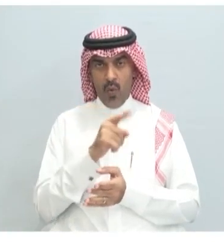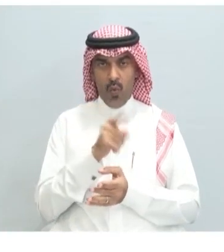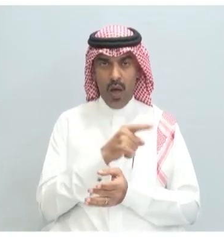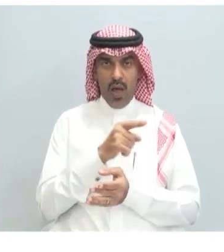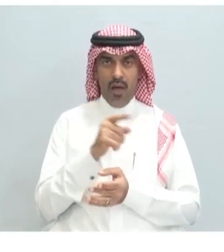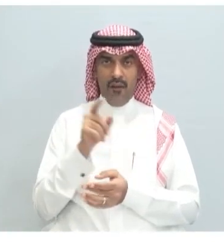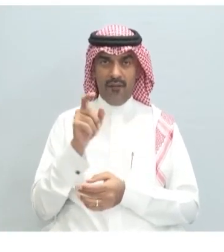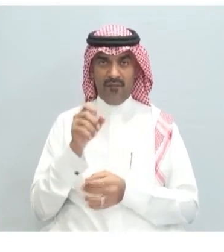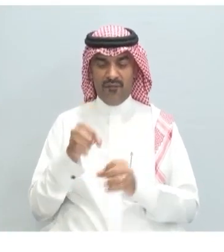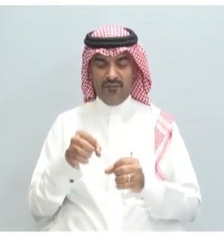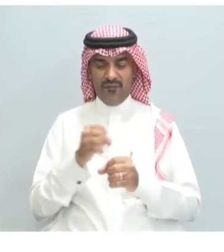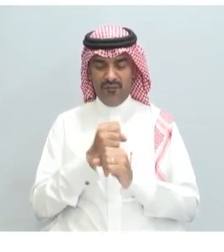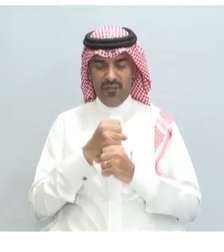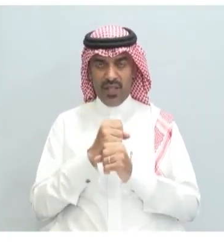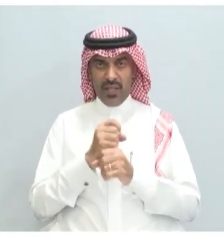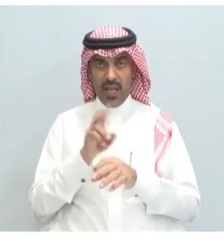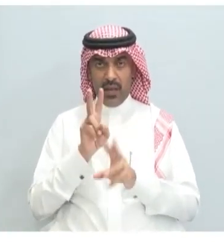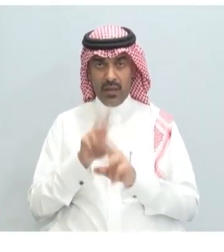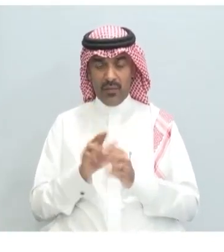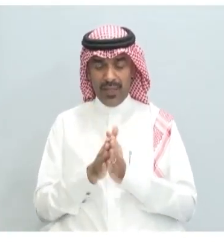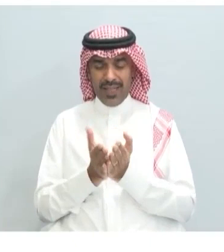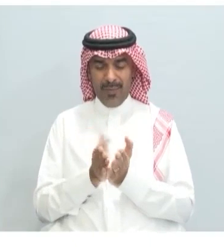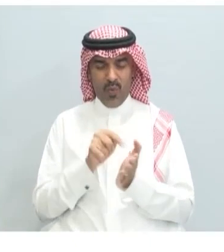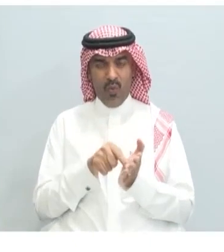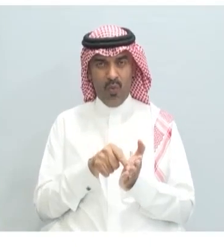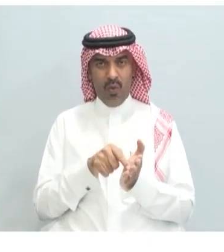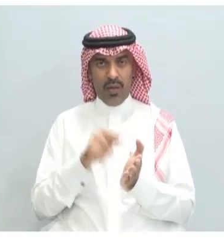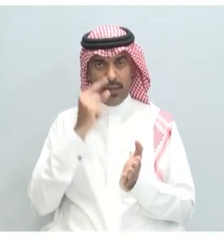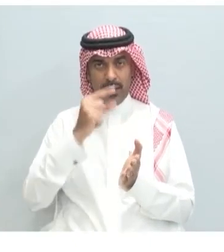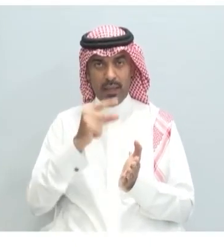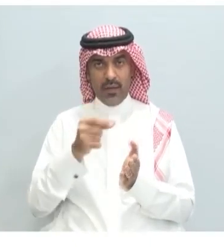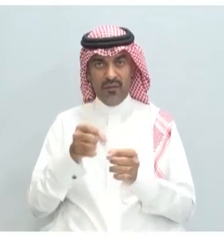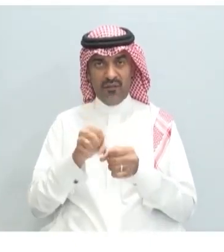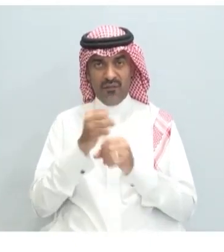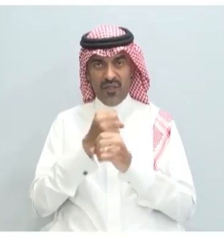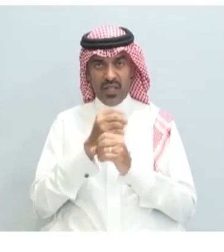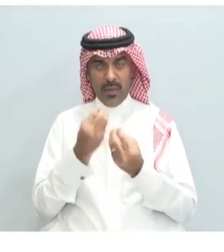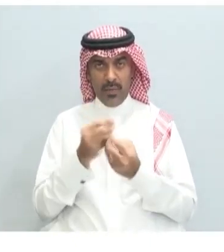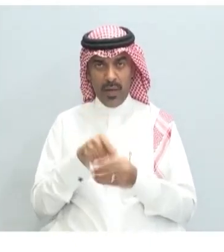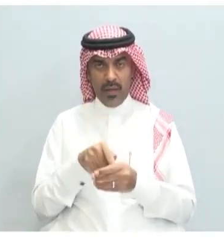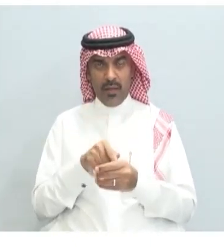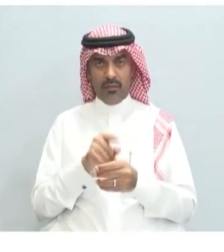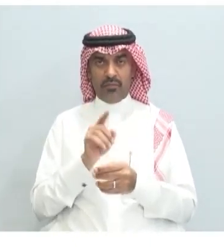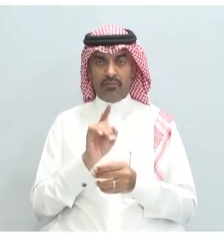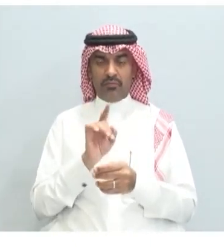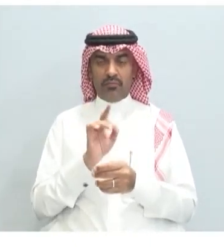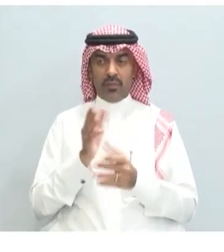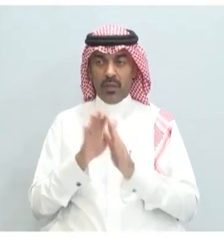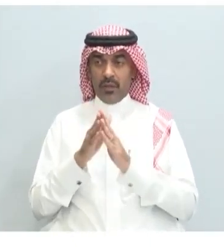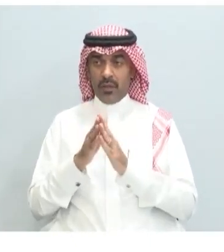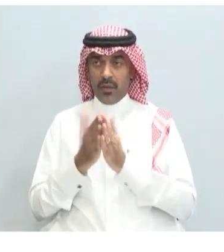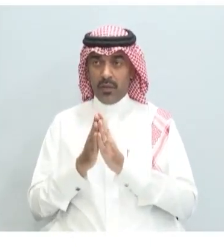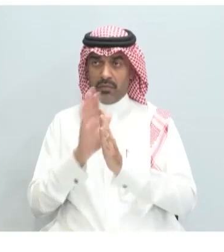نفس الوقت هل يمكن ان يكون الكتاب ديني وفيزيائي في نفس الوقت لا لان الكتب مصنفه عندي يا كتب